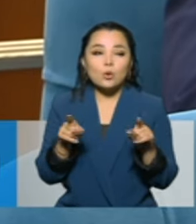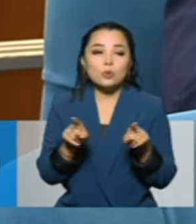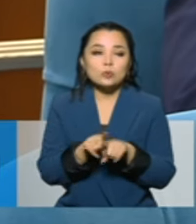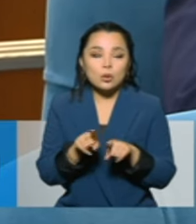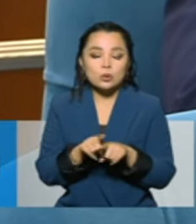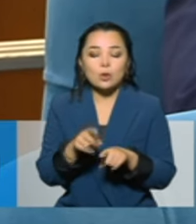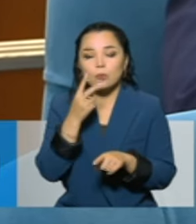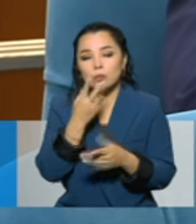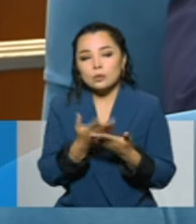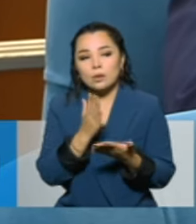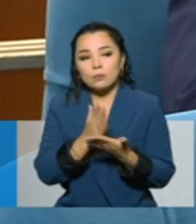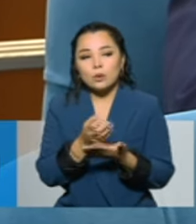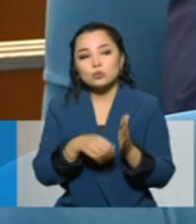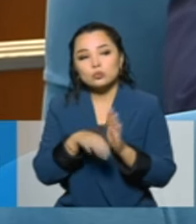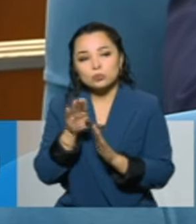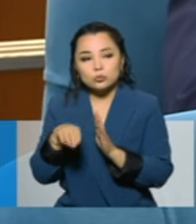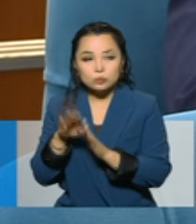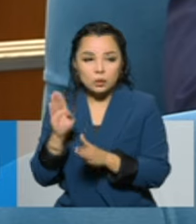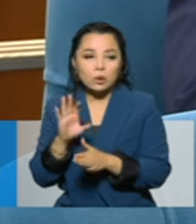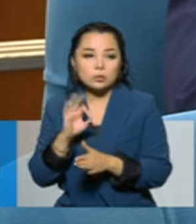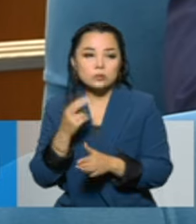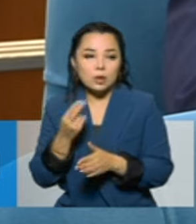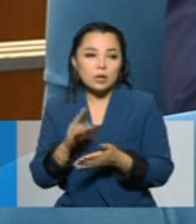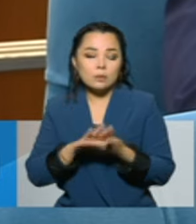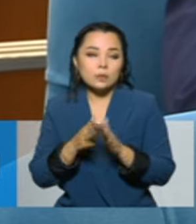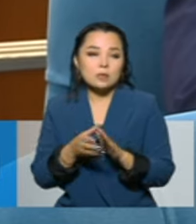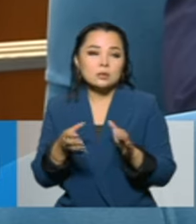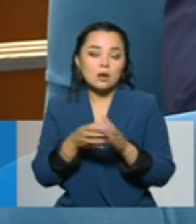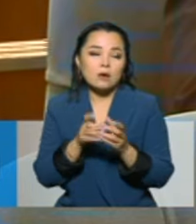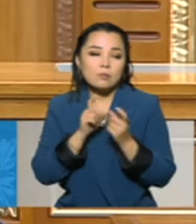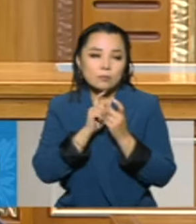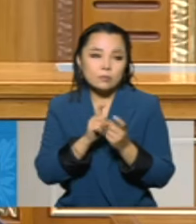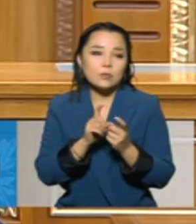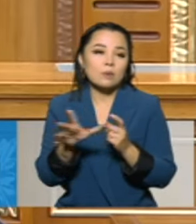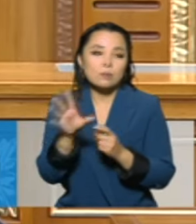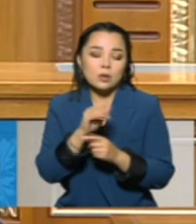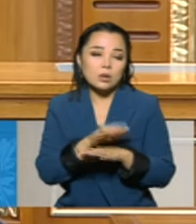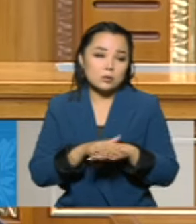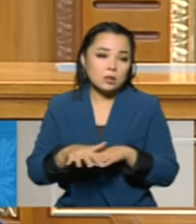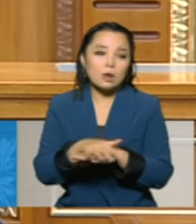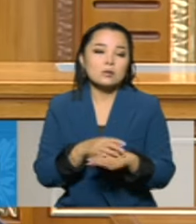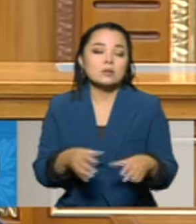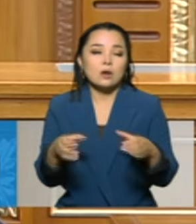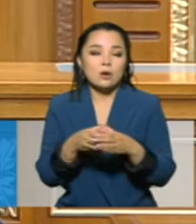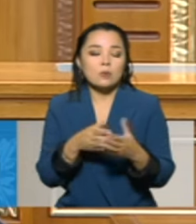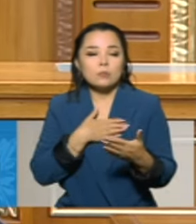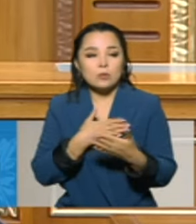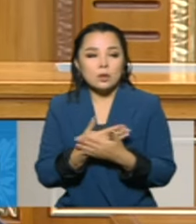өзінде көрініп жатыр. Әлеуметтік кеселдің бәрімен тұтас жұрт болып жұмыла күресу қажет.